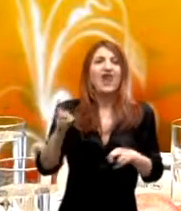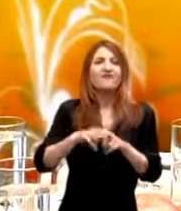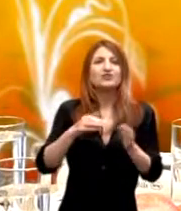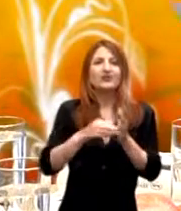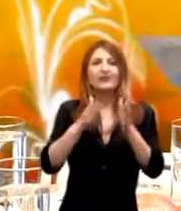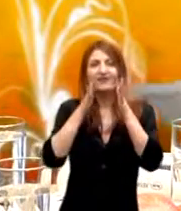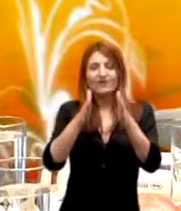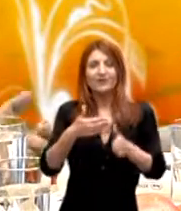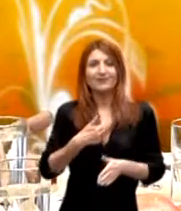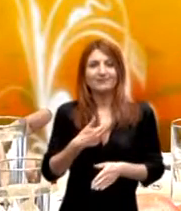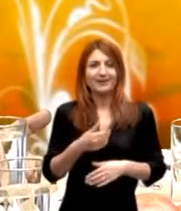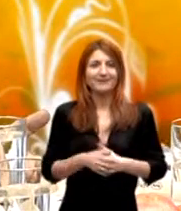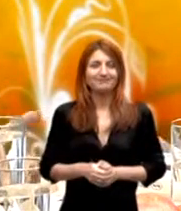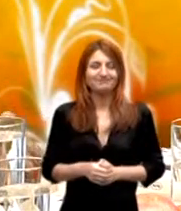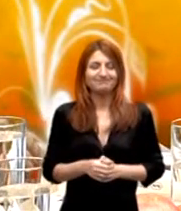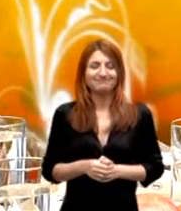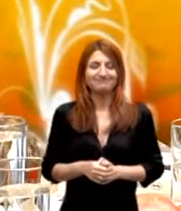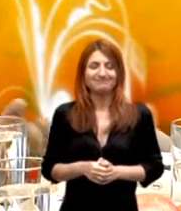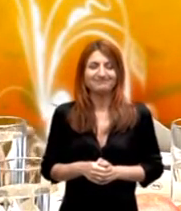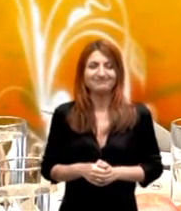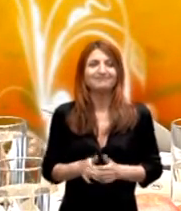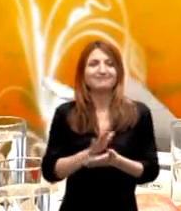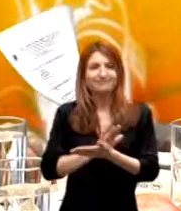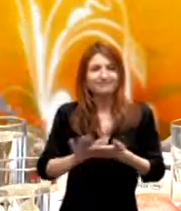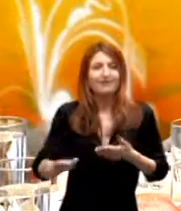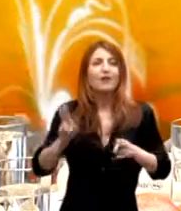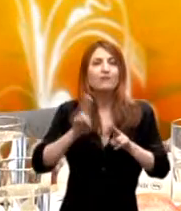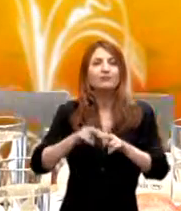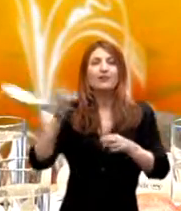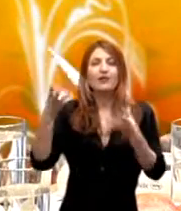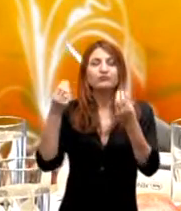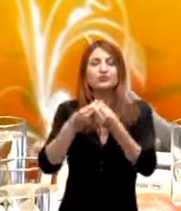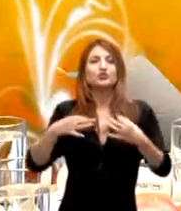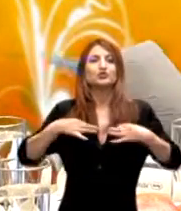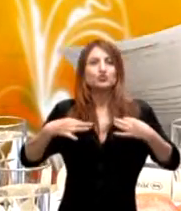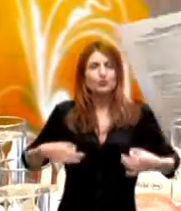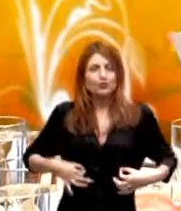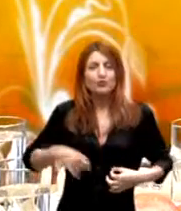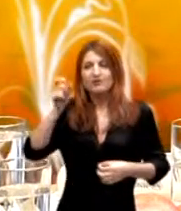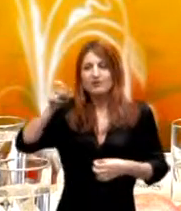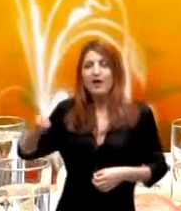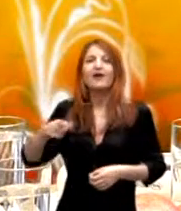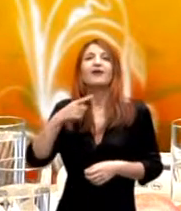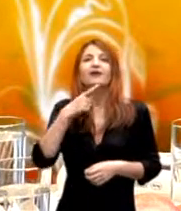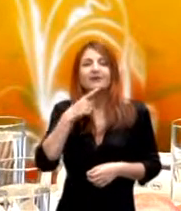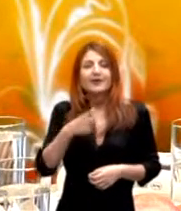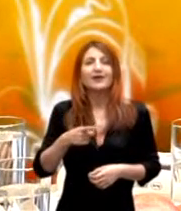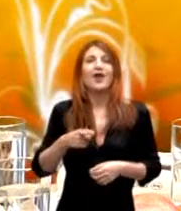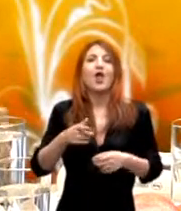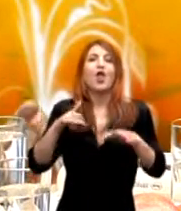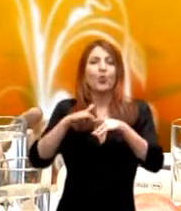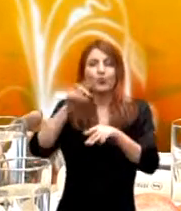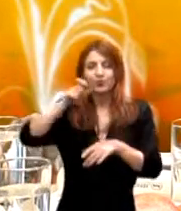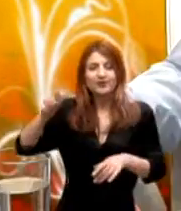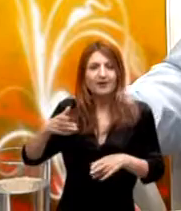vjerujte u mene. Znači, da pojednostavimo, bit će struka i bolesnici tako zajedno. Tako je, bravo. I politika. Ono, čuti jedni